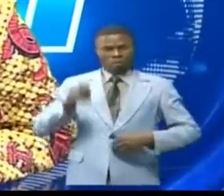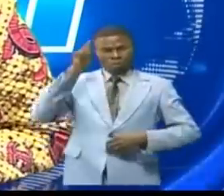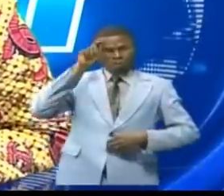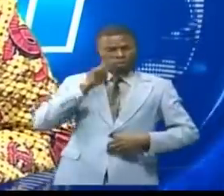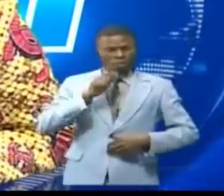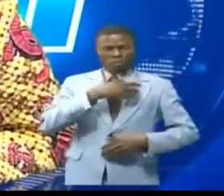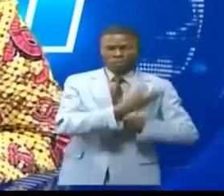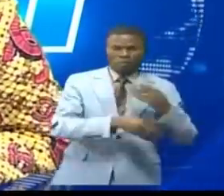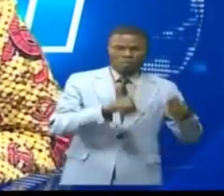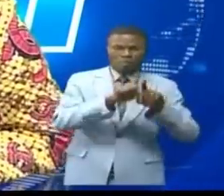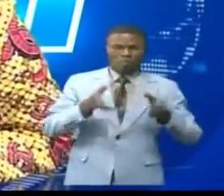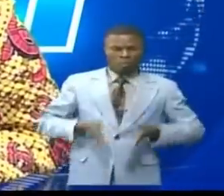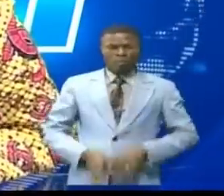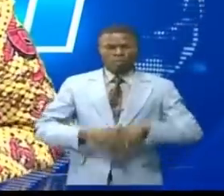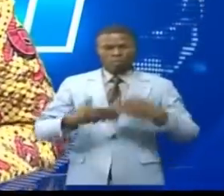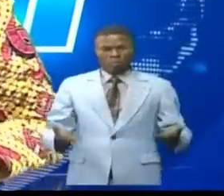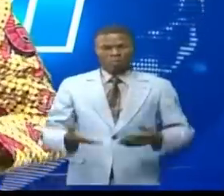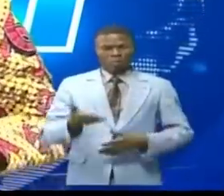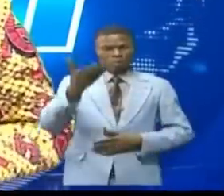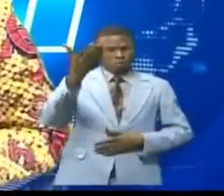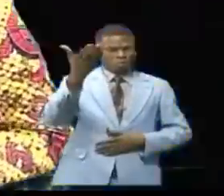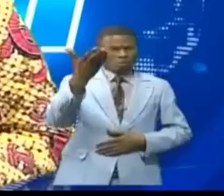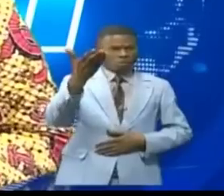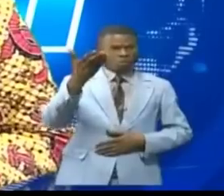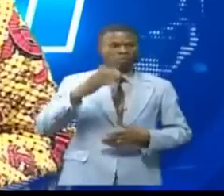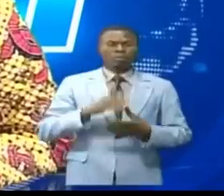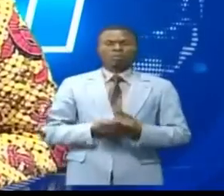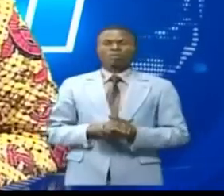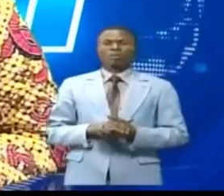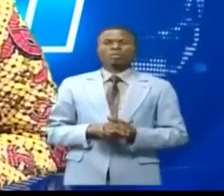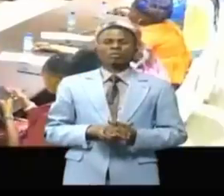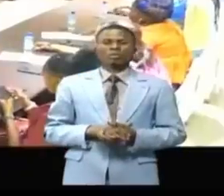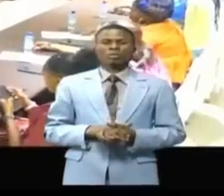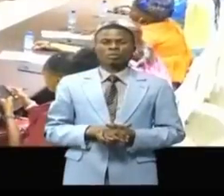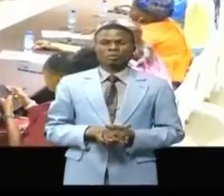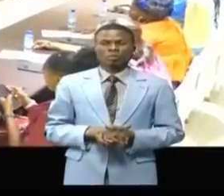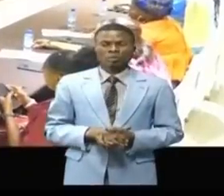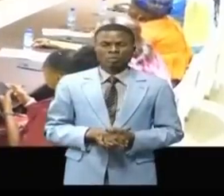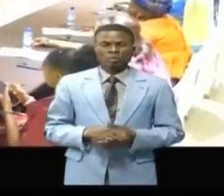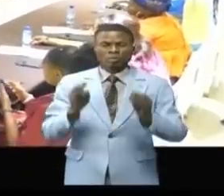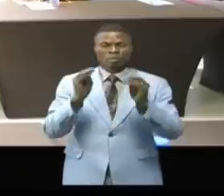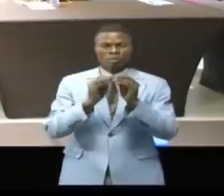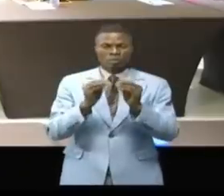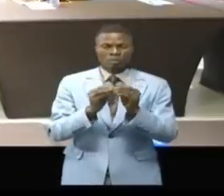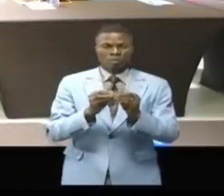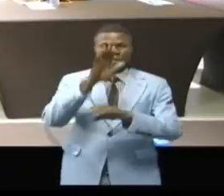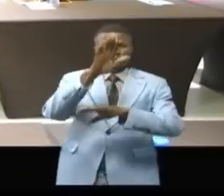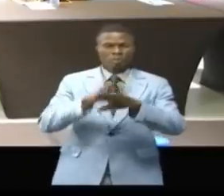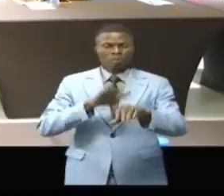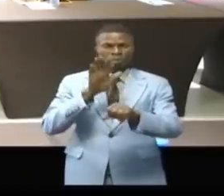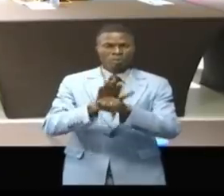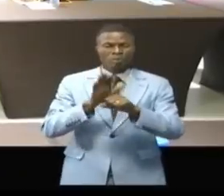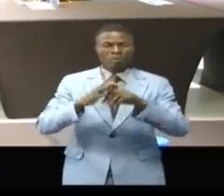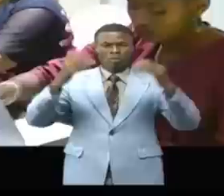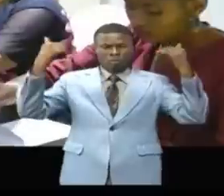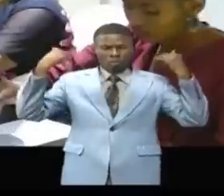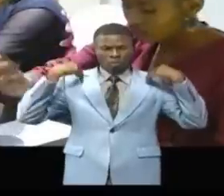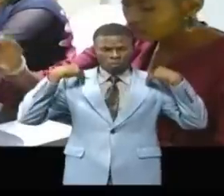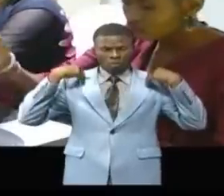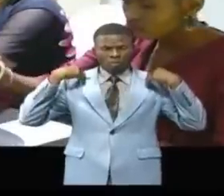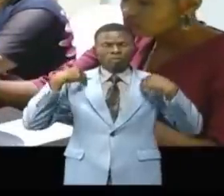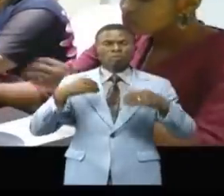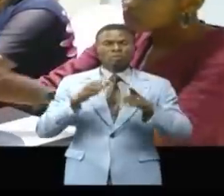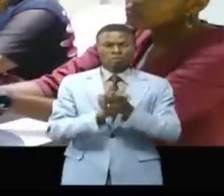de la reproduction. Un reportage signé Toto Sungu. Cette table ronde qui a regroupé les personnalités de tous